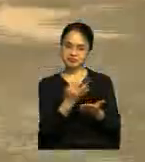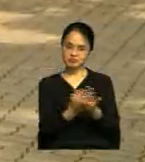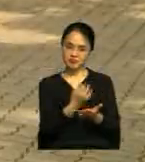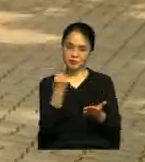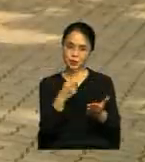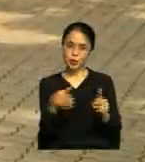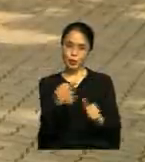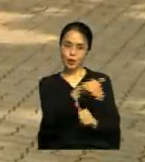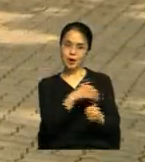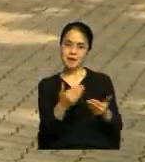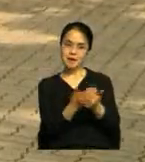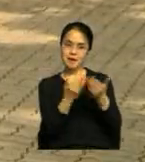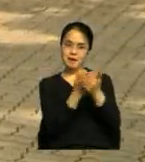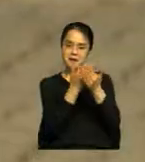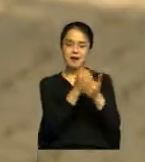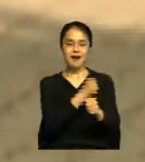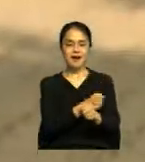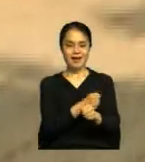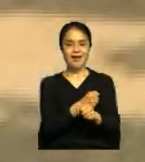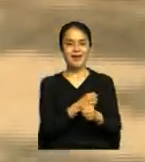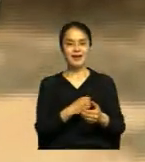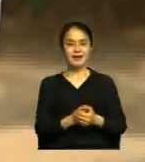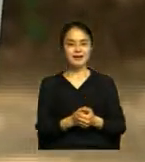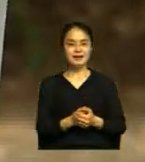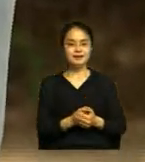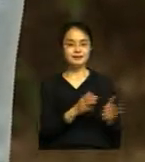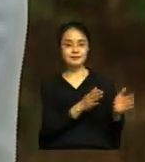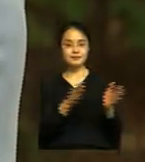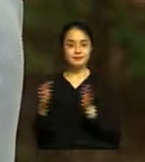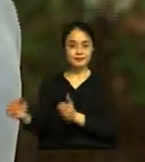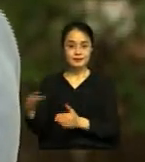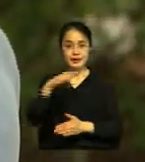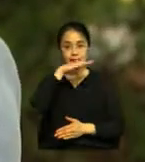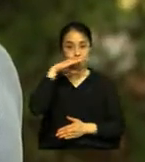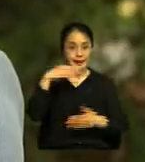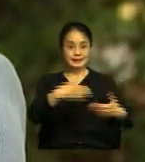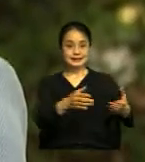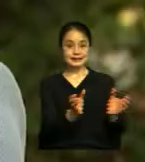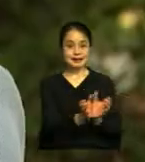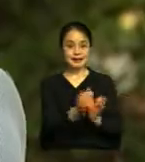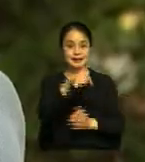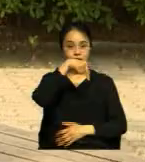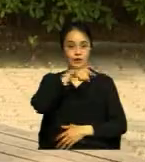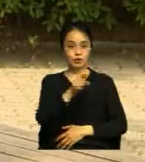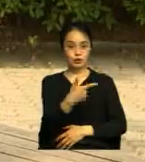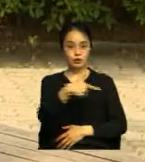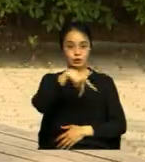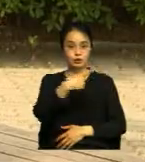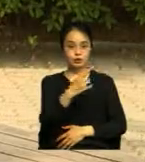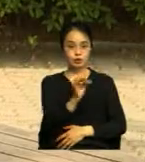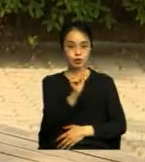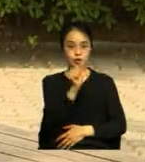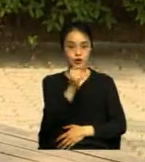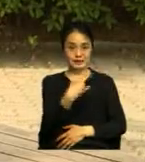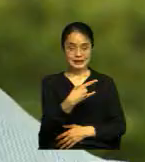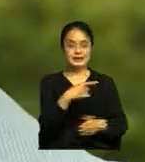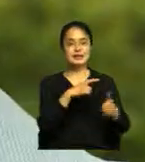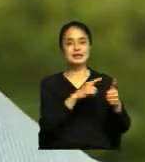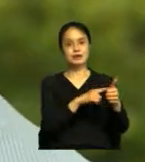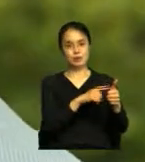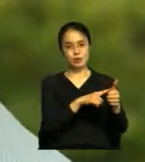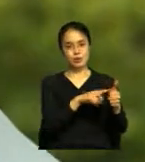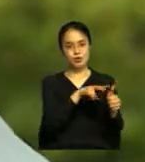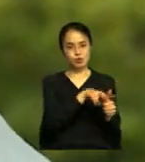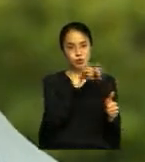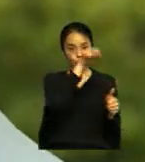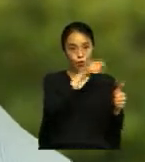하고. 최근 전략 공천을 받아 선거전에 뛰어든 바른미래당 권종인 후보는 전쟁과 분단의 상징인